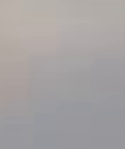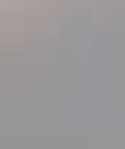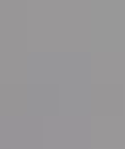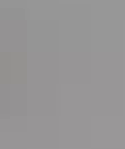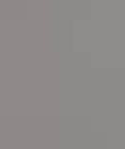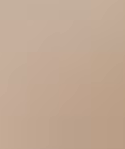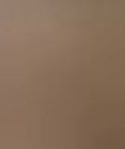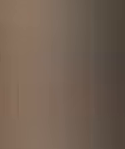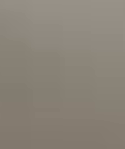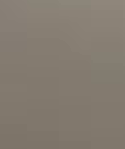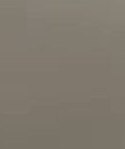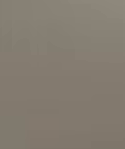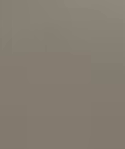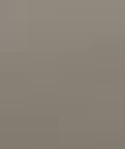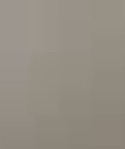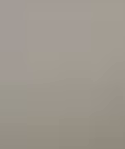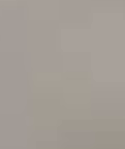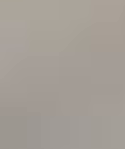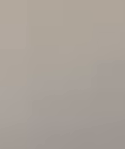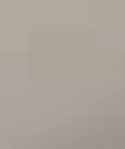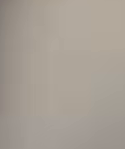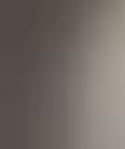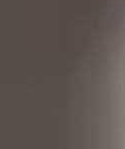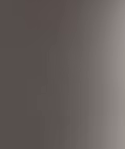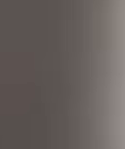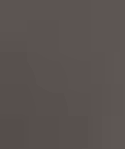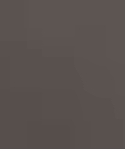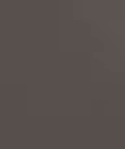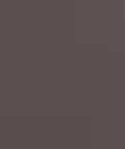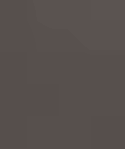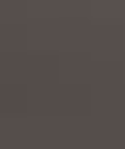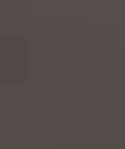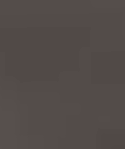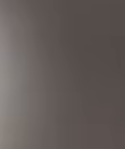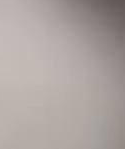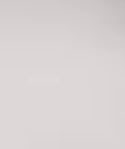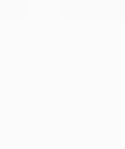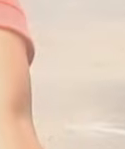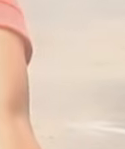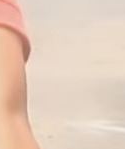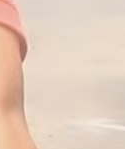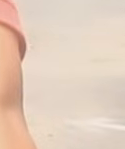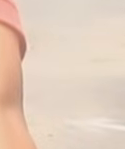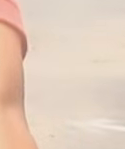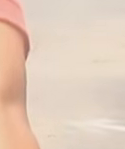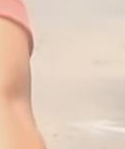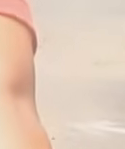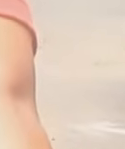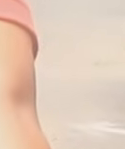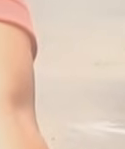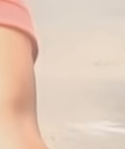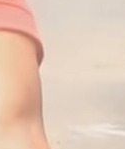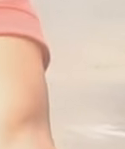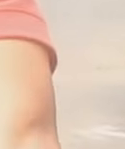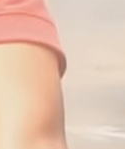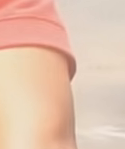warga. Polisi yang menerima laporan langsung datang melakukan pemadaman. Polisi langsung mengamankan tempat